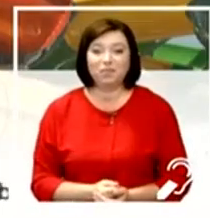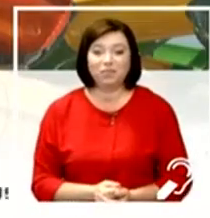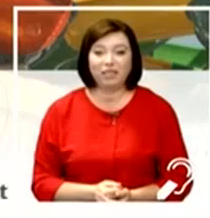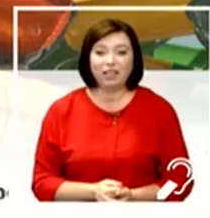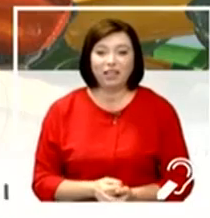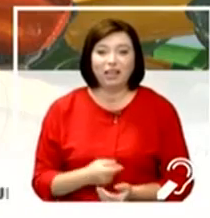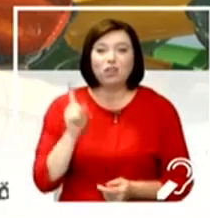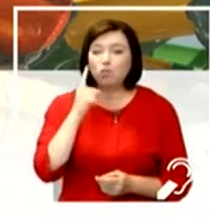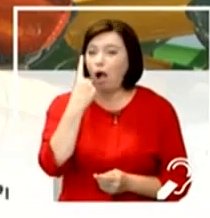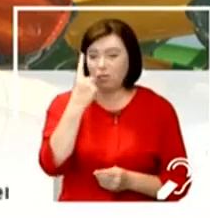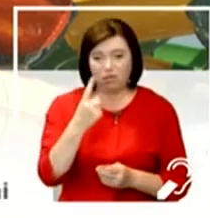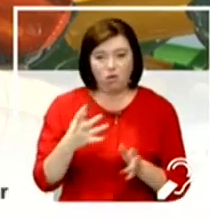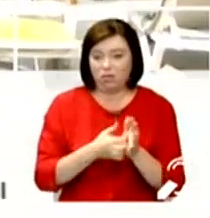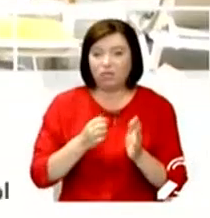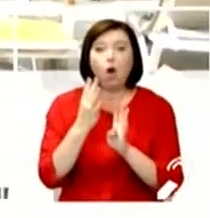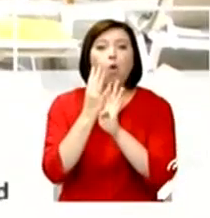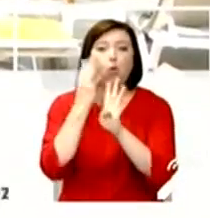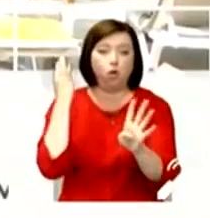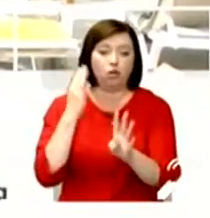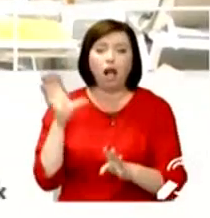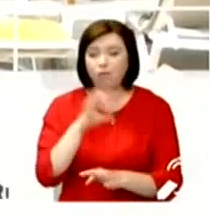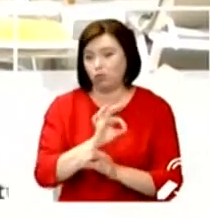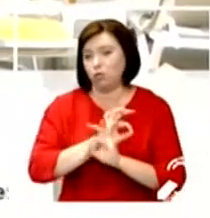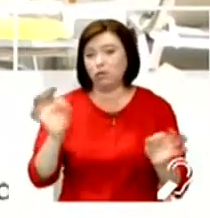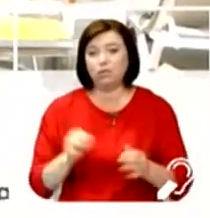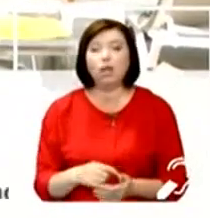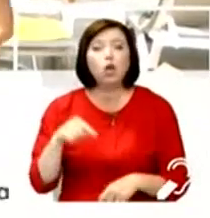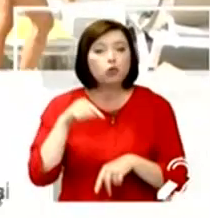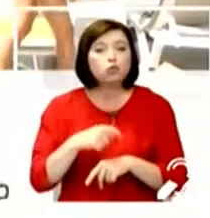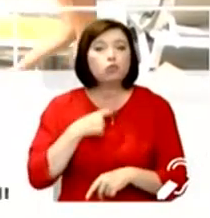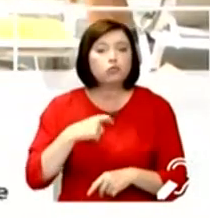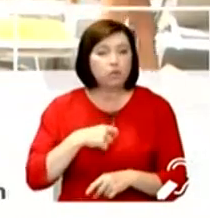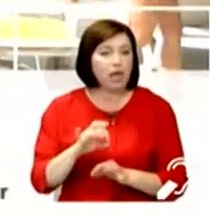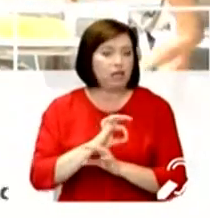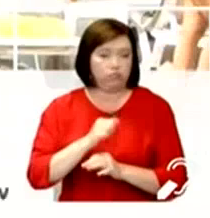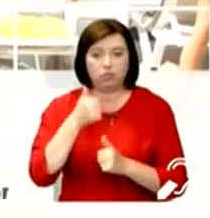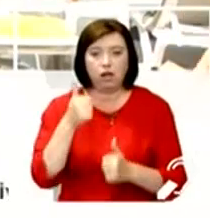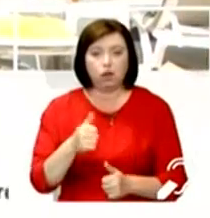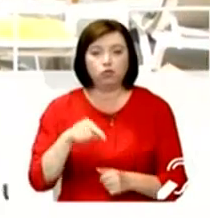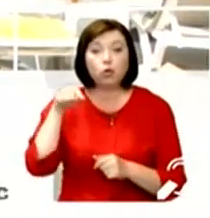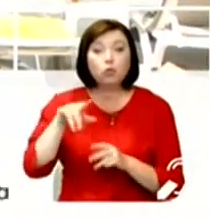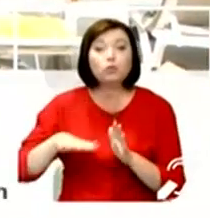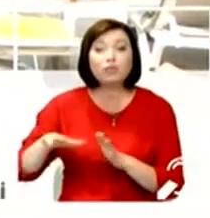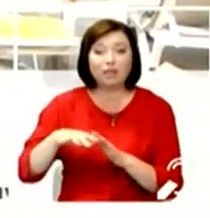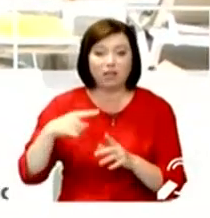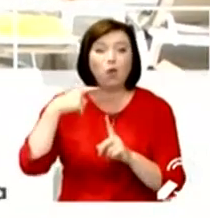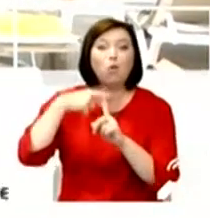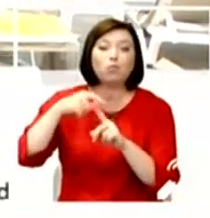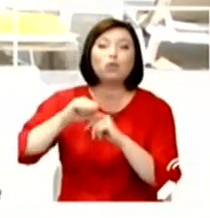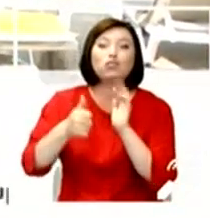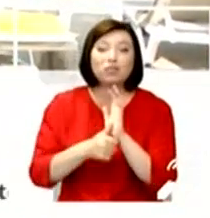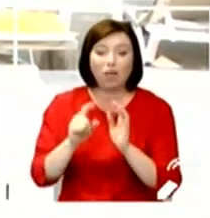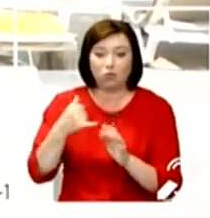Unică cer încă e rând, rest e super. Mă simt foarte bine, fiindcă au zona plus 16, unde nu sunt copii. Cu toate că mai